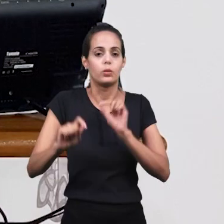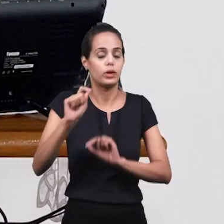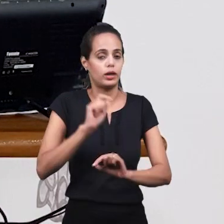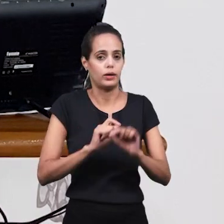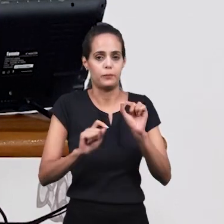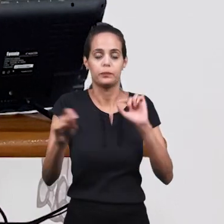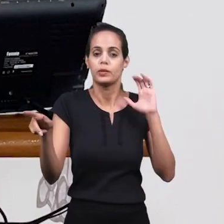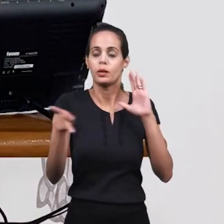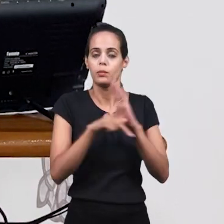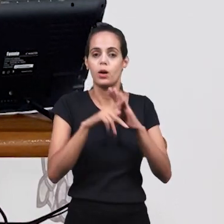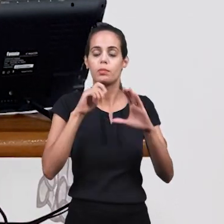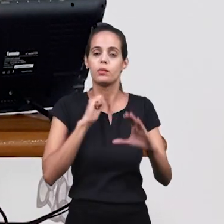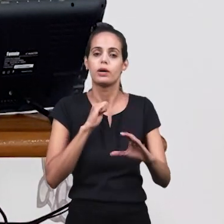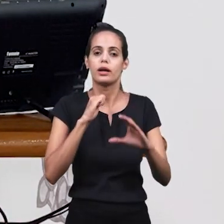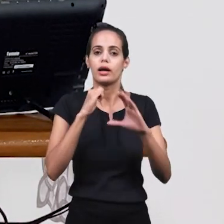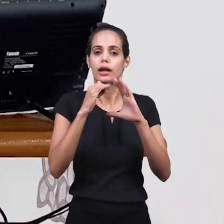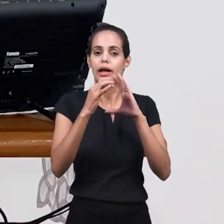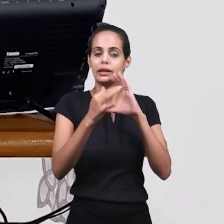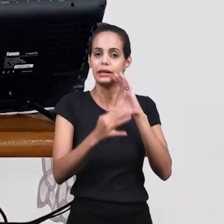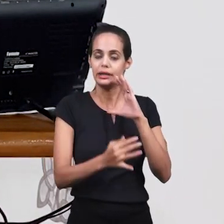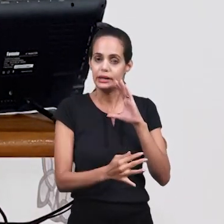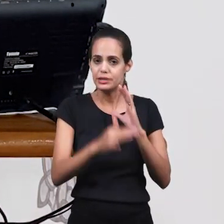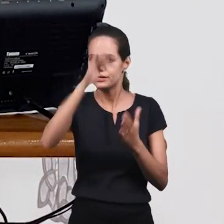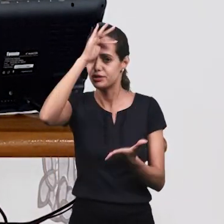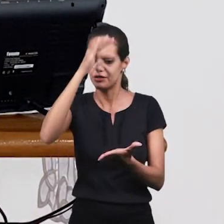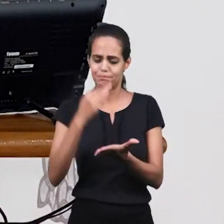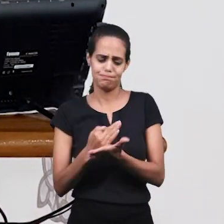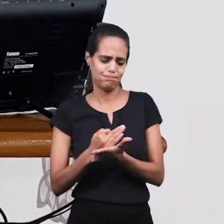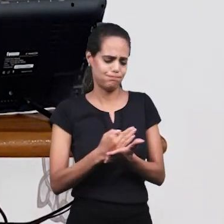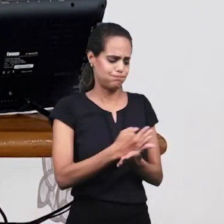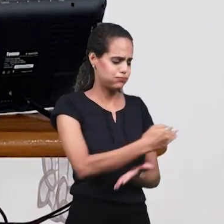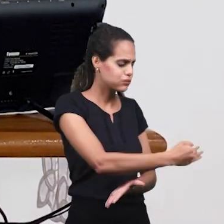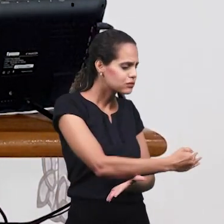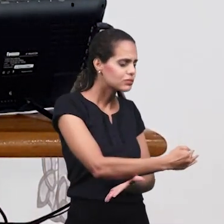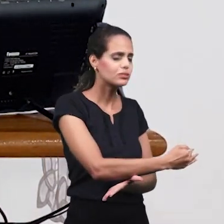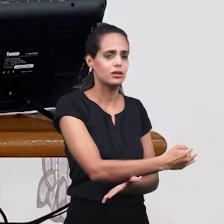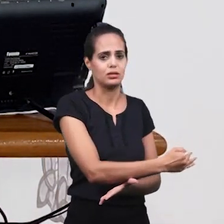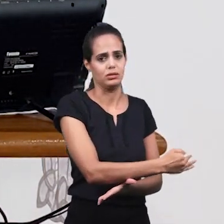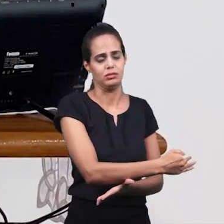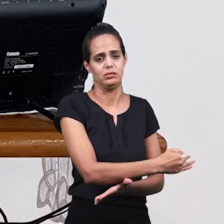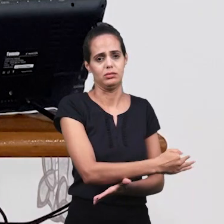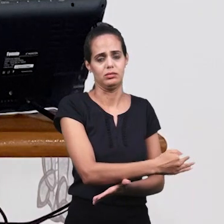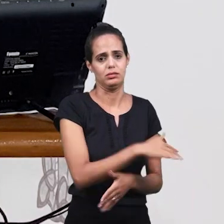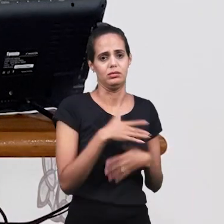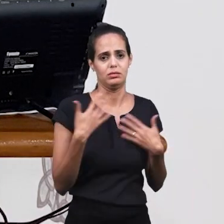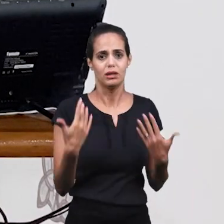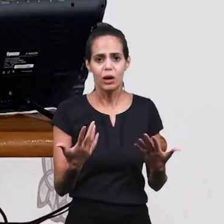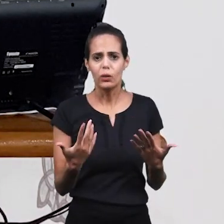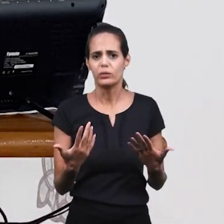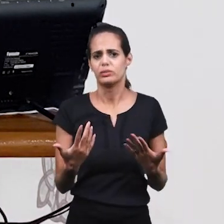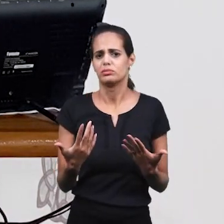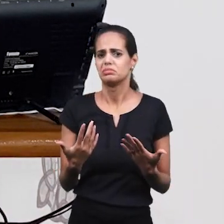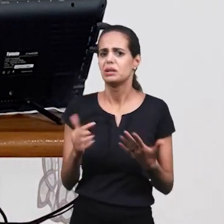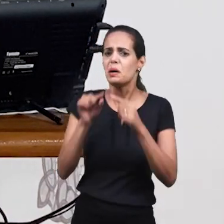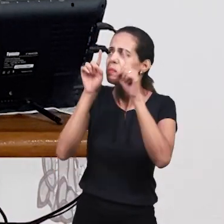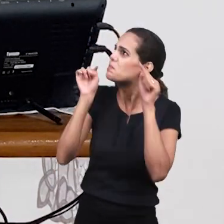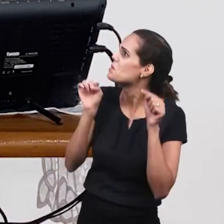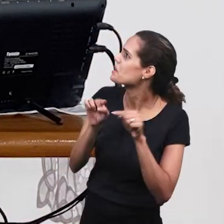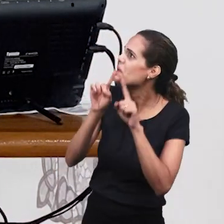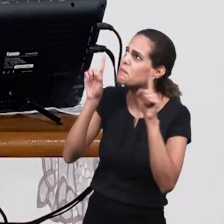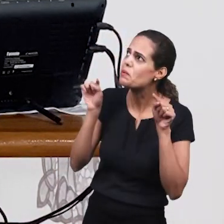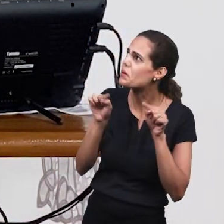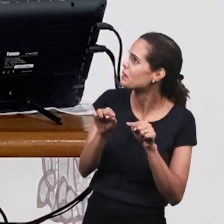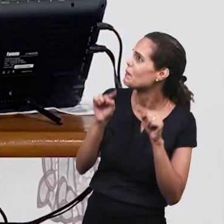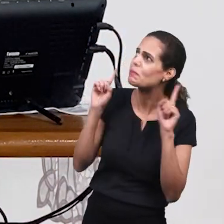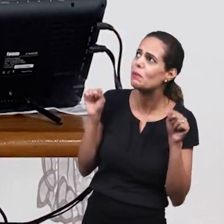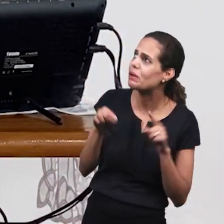l'apostasie, c'est-à-dire contester et renier les actions du Saint-Esprit qui ont été